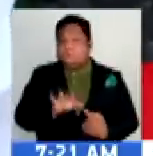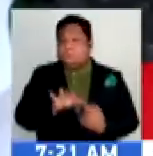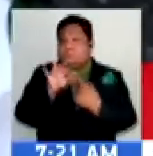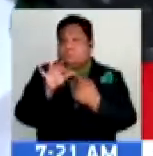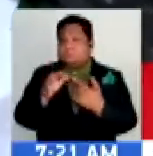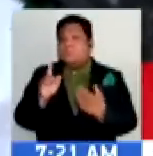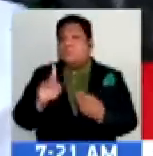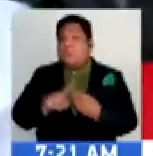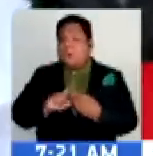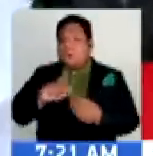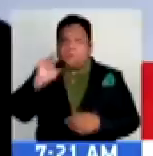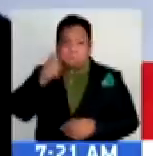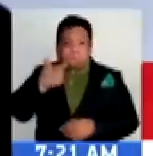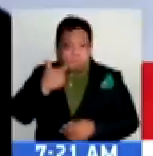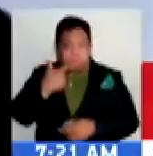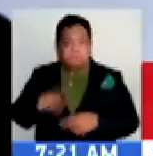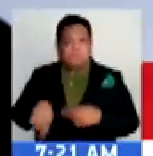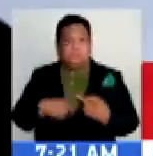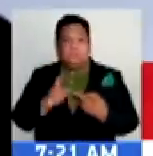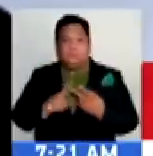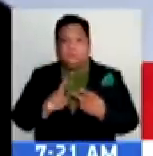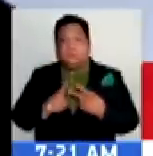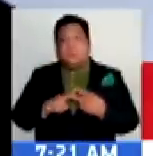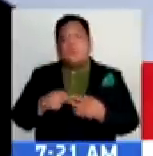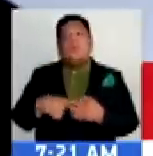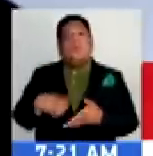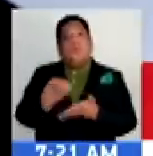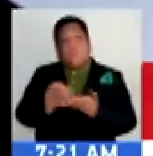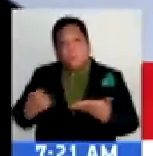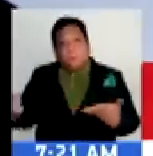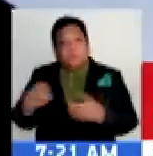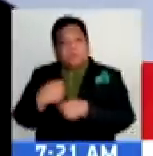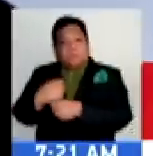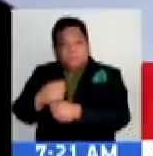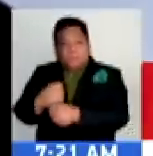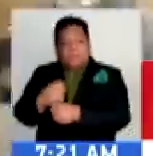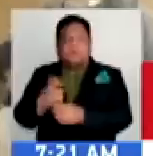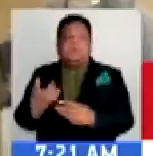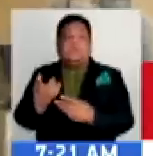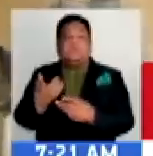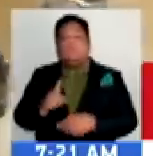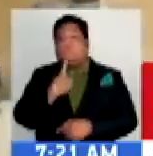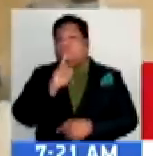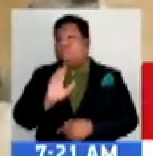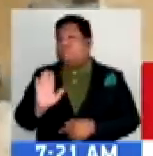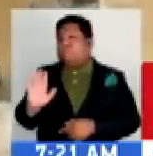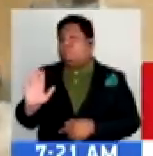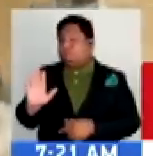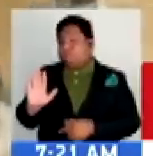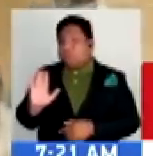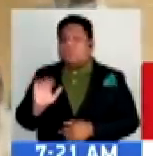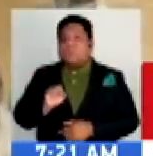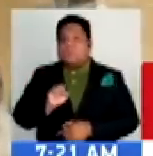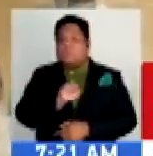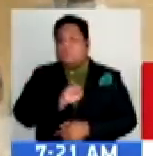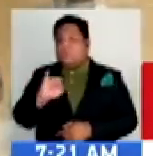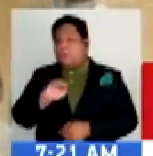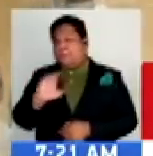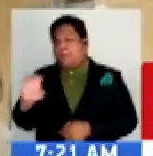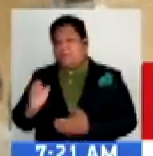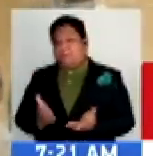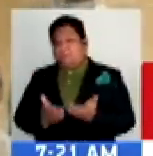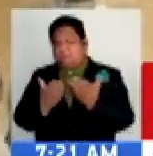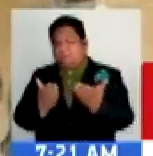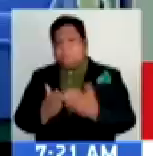at original equipment manufacturing companies. Batay rin sa inihaing resolusyon na sa 1.1 million na trabaho sa